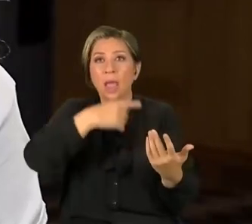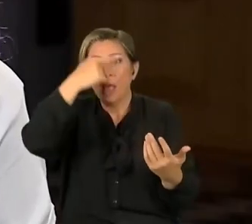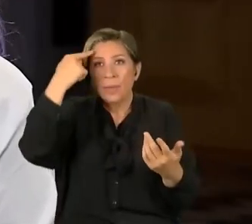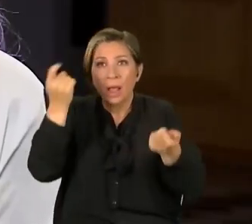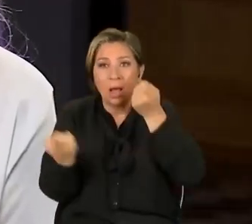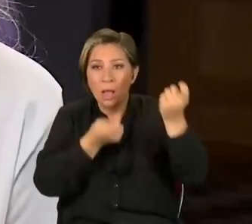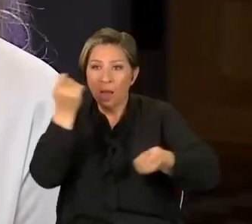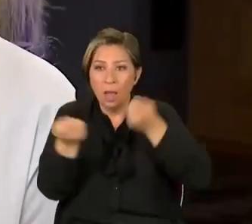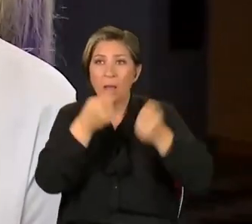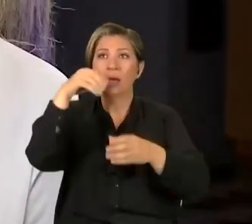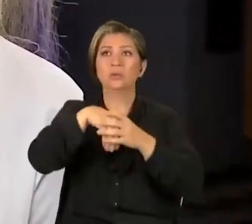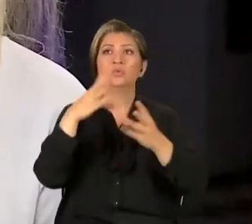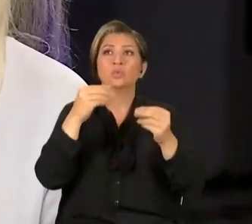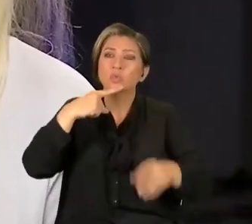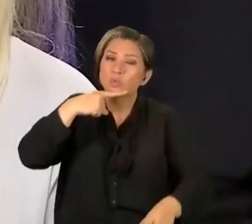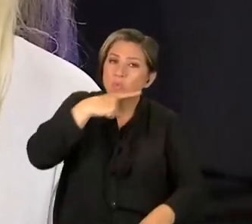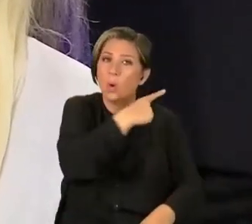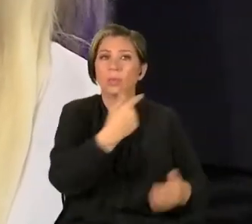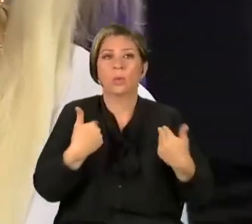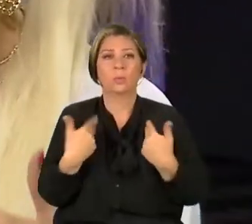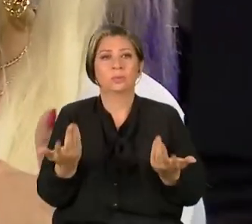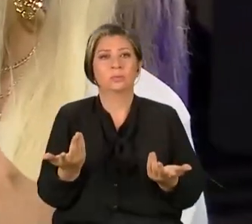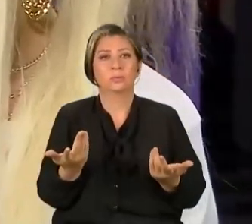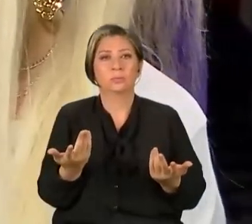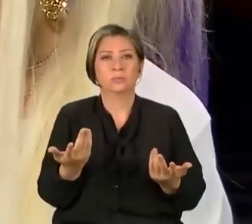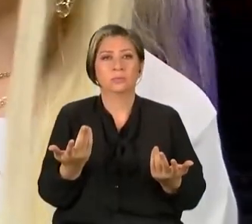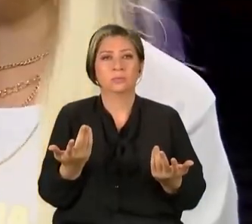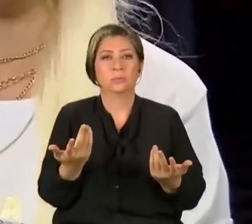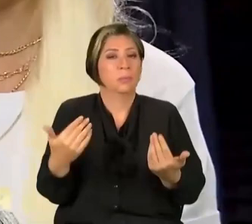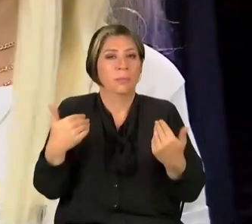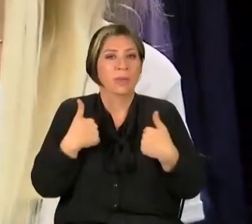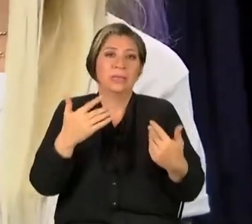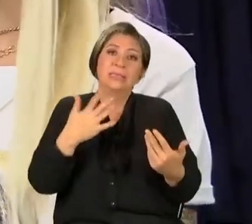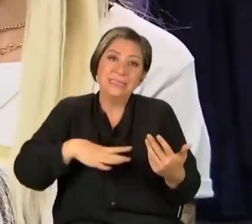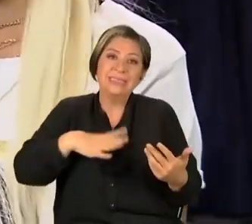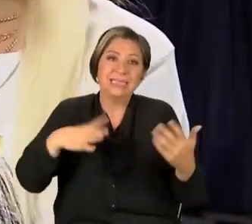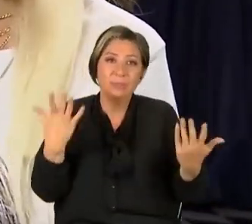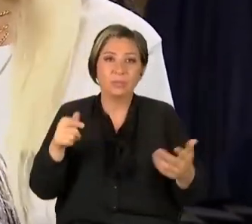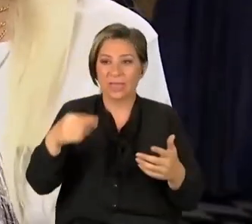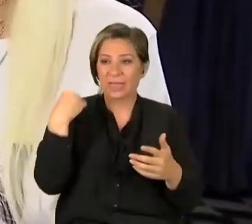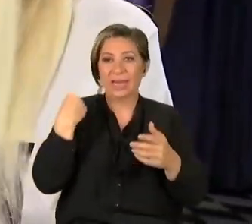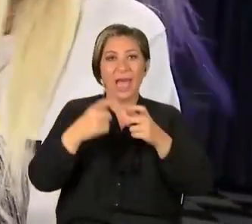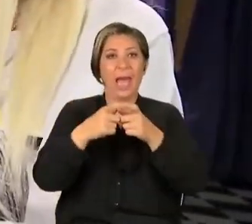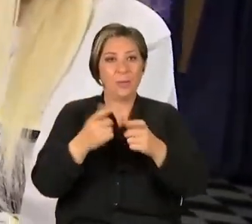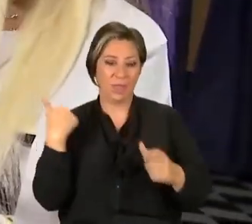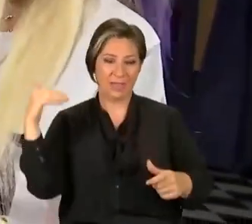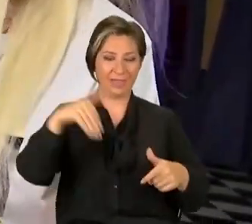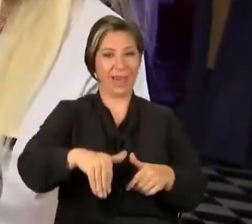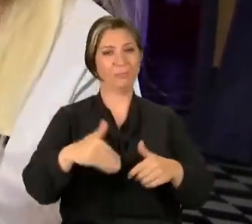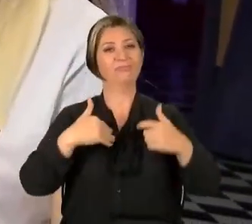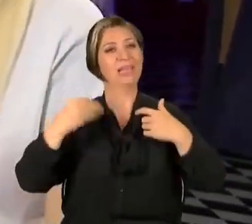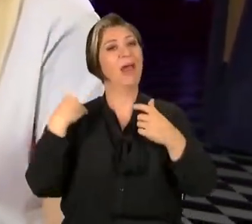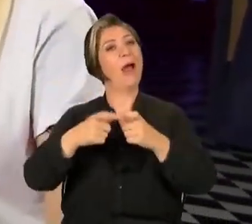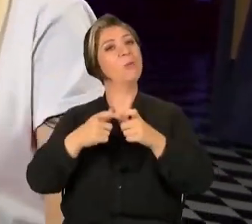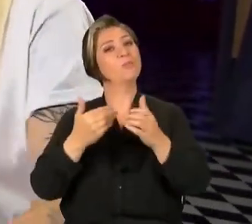yapmaya çalıştığım için çok zorlanıyorum. Yani ben gönül isterdi ki şu an burada yeni albüm haberiyle